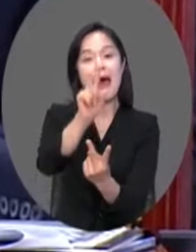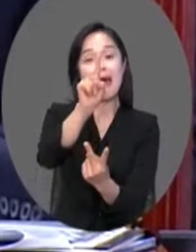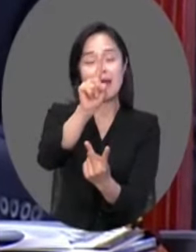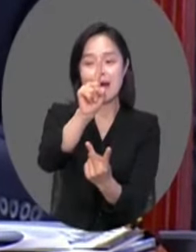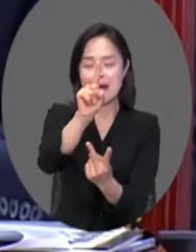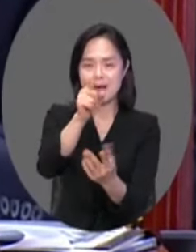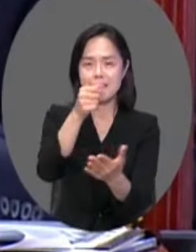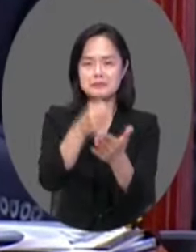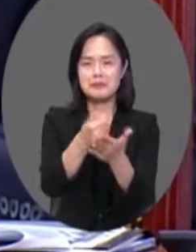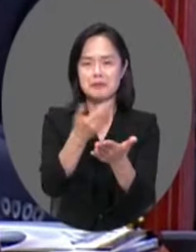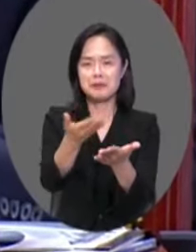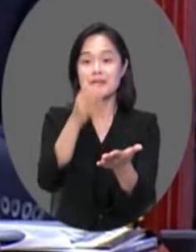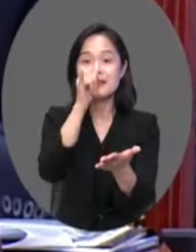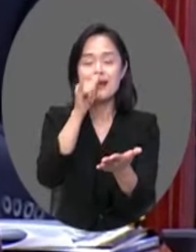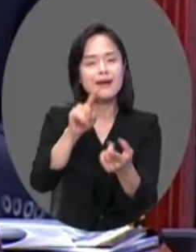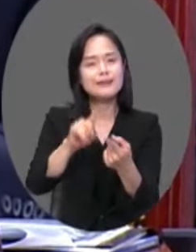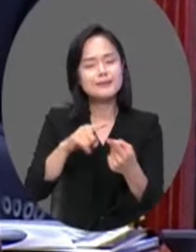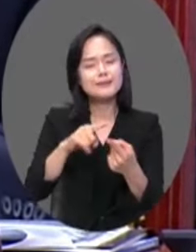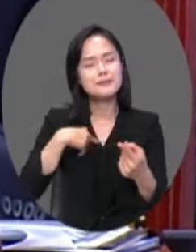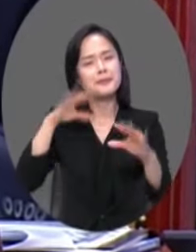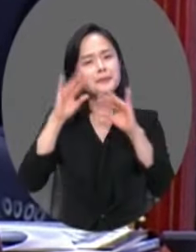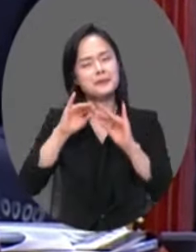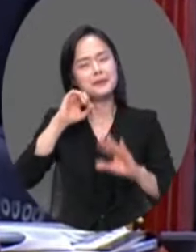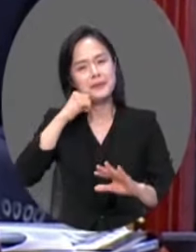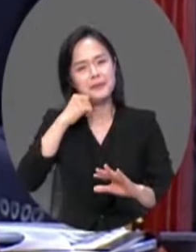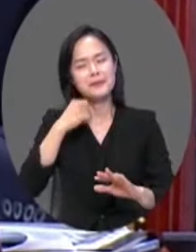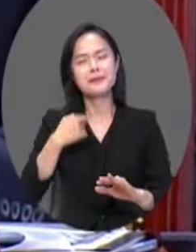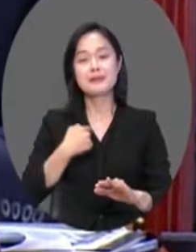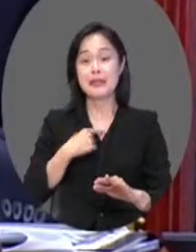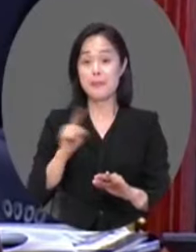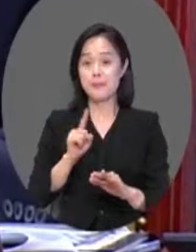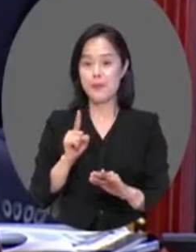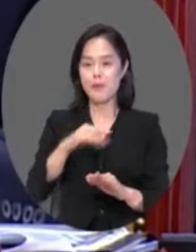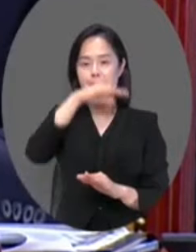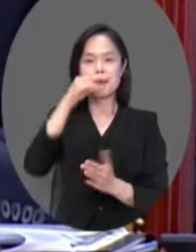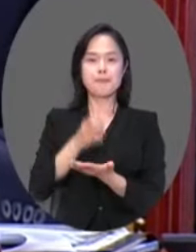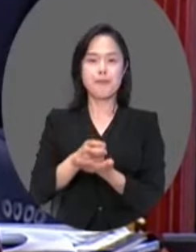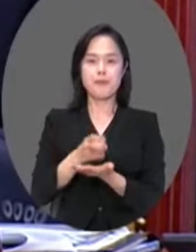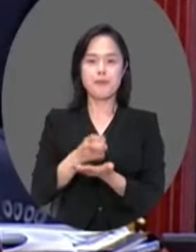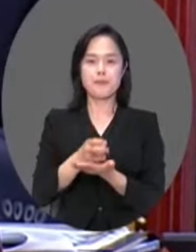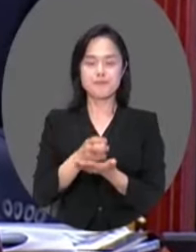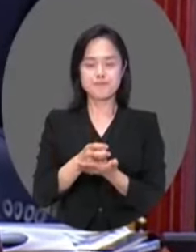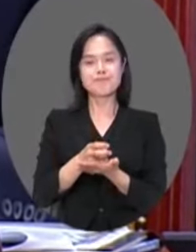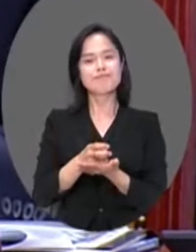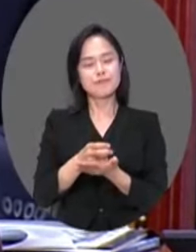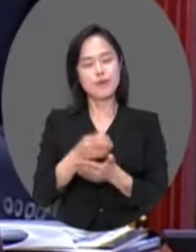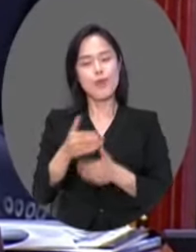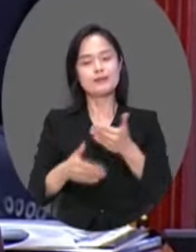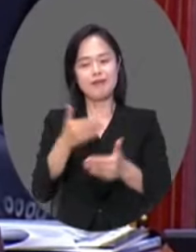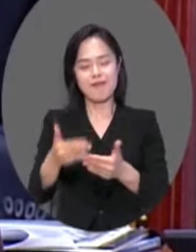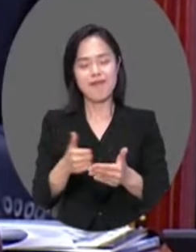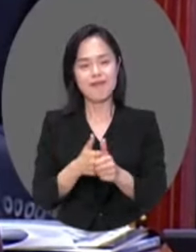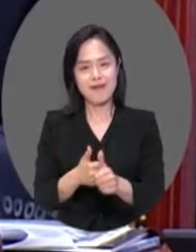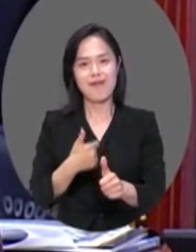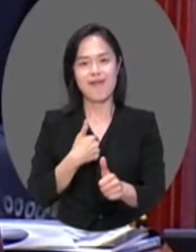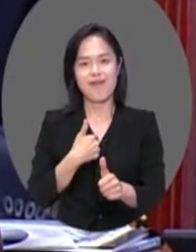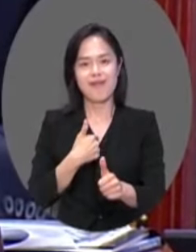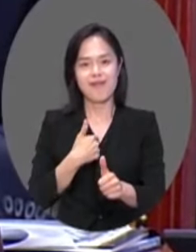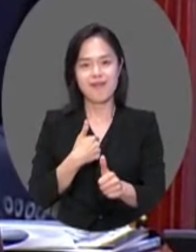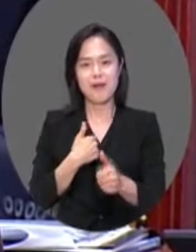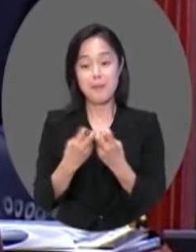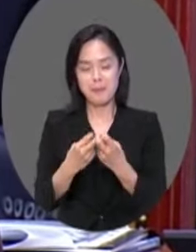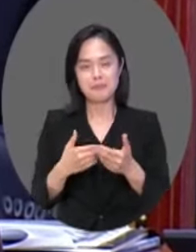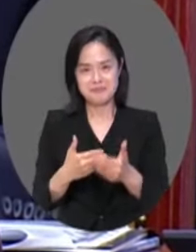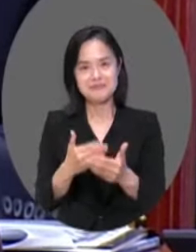따라서 저는 이 자리에 왔다고 생각을 합니다. 자, 그러면은 본인이 결국에는 지원서에 지원하실